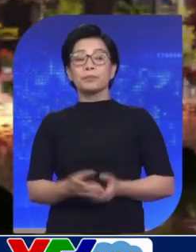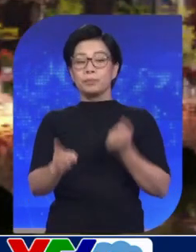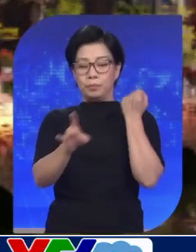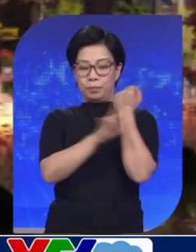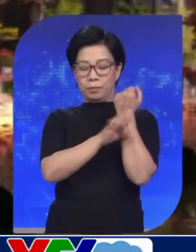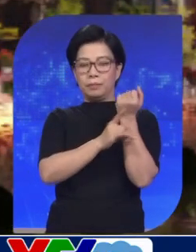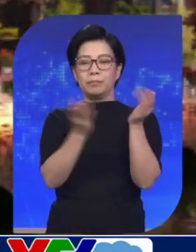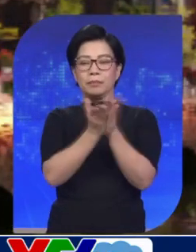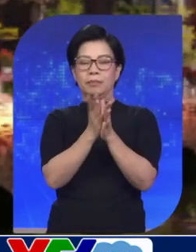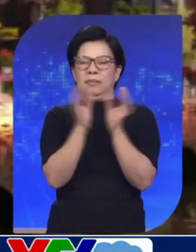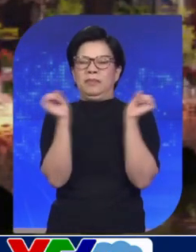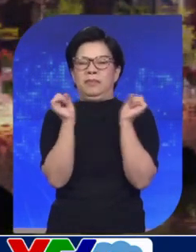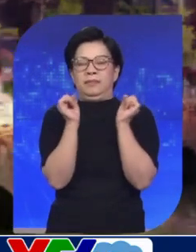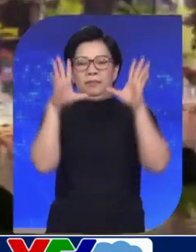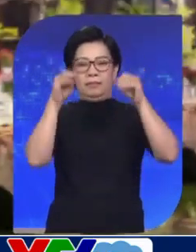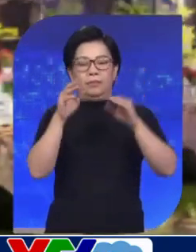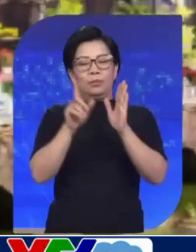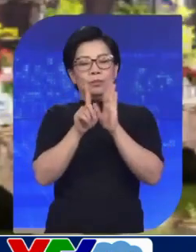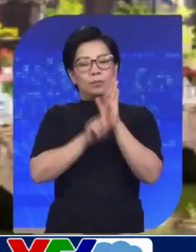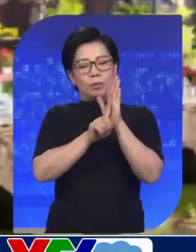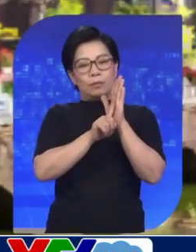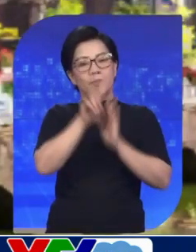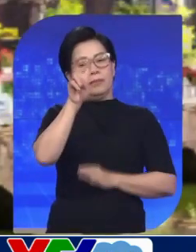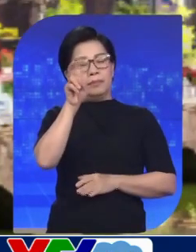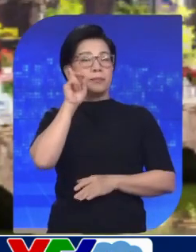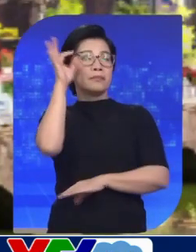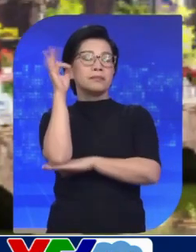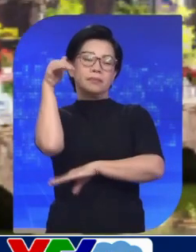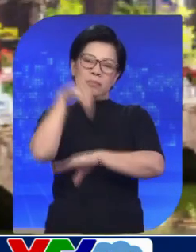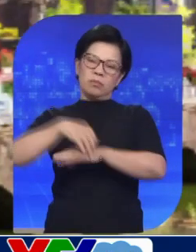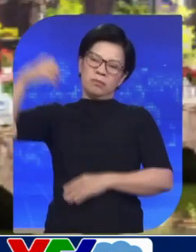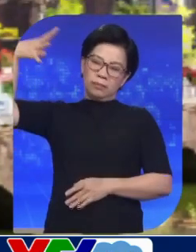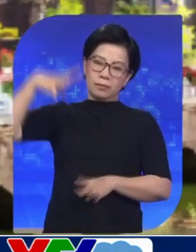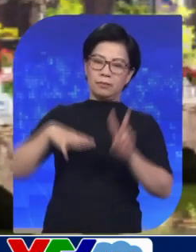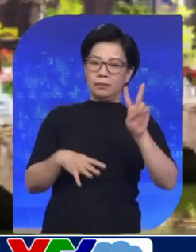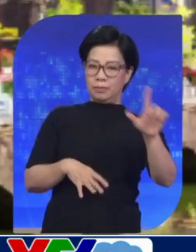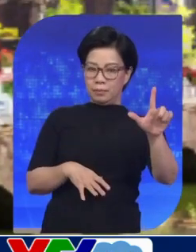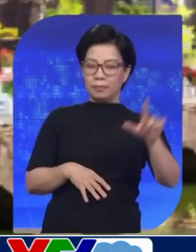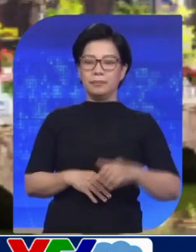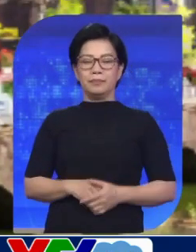đêm nay tạnh giáo và lạnh 20 độ. Trưa chiều mai trời có nắng, 27 độ.